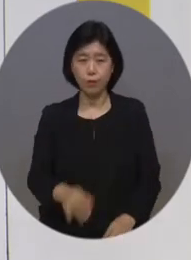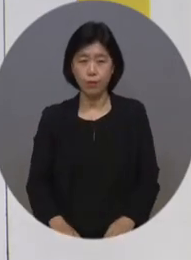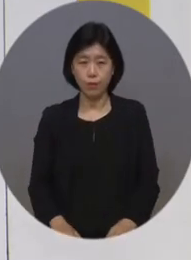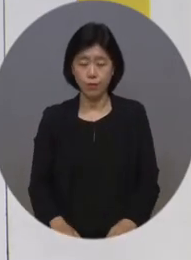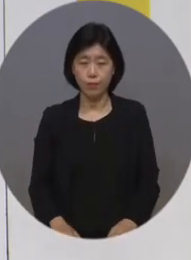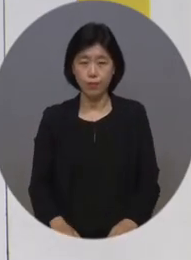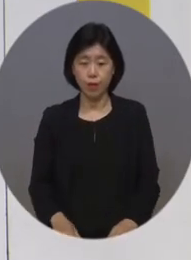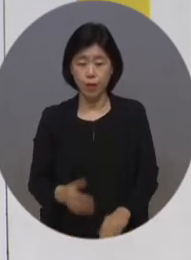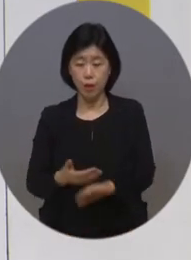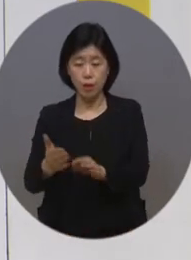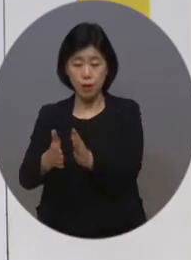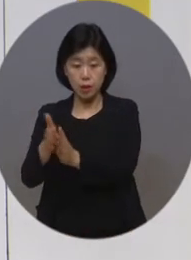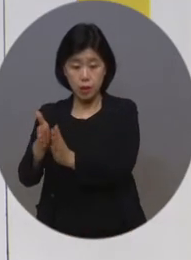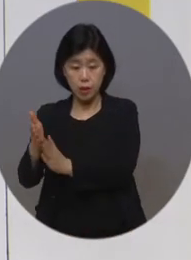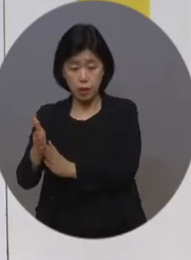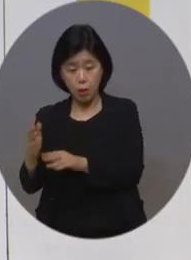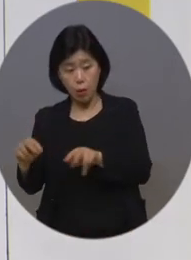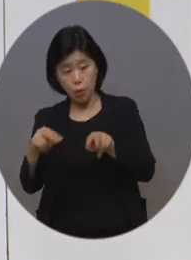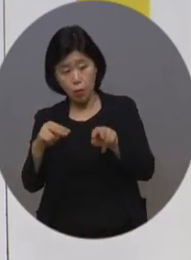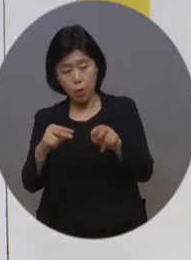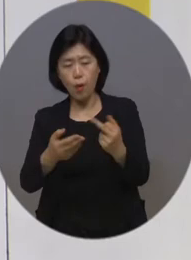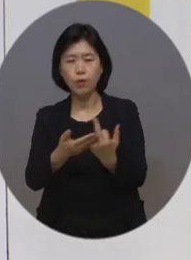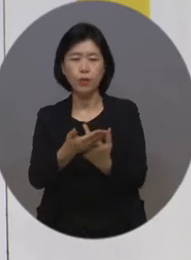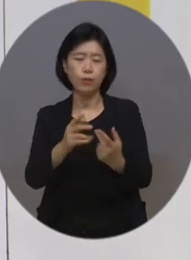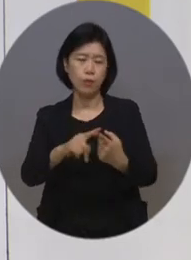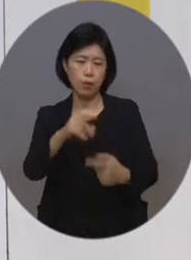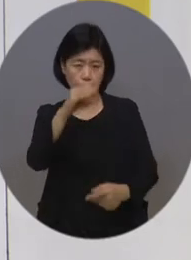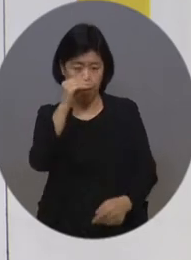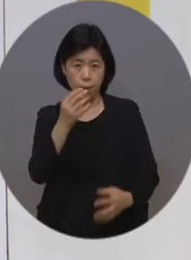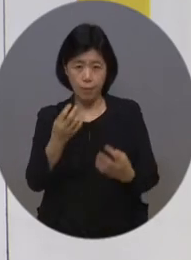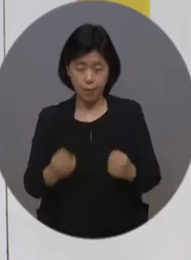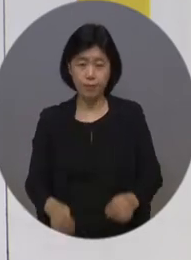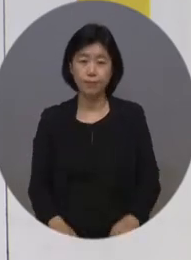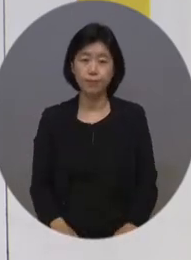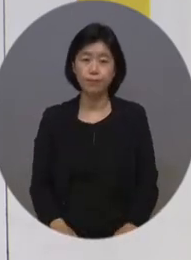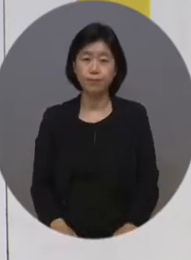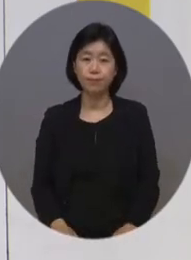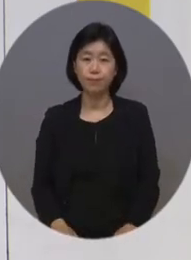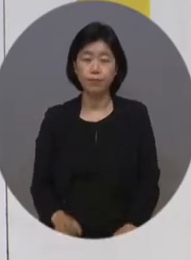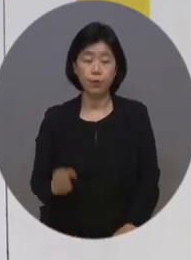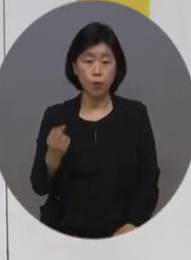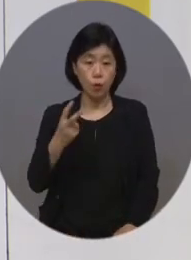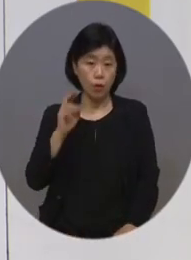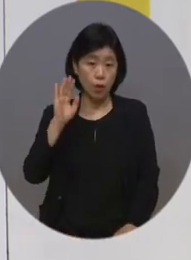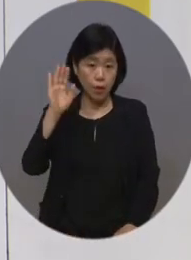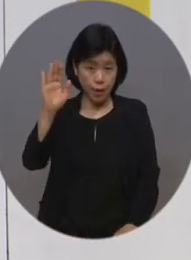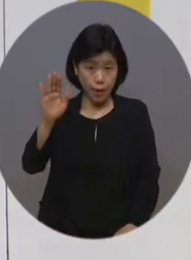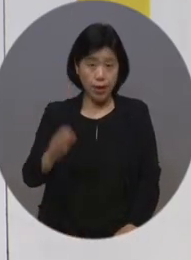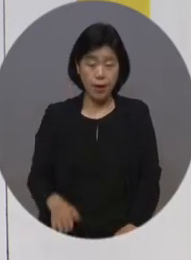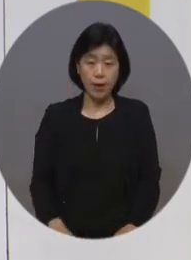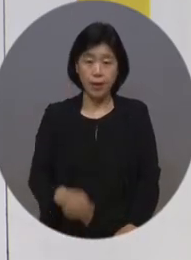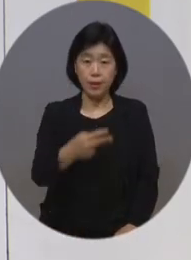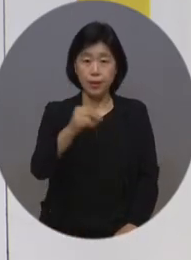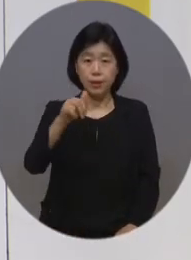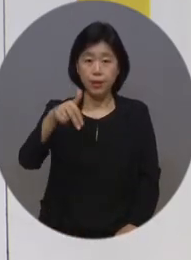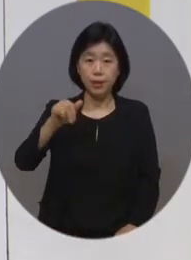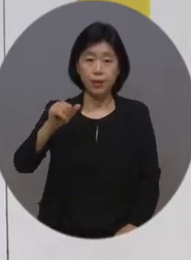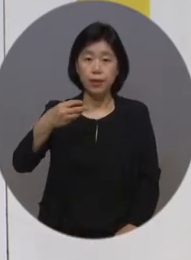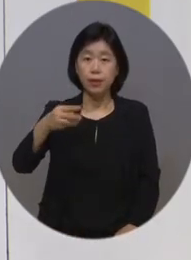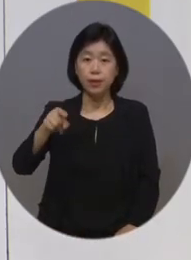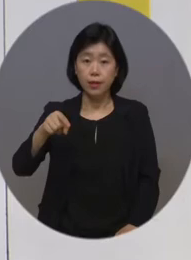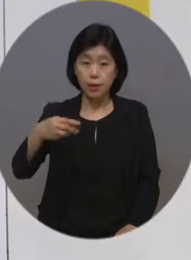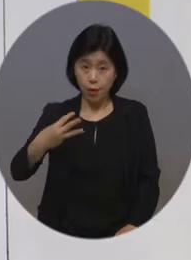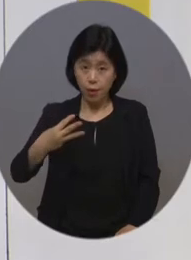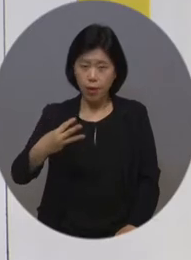그렇고요 그리고 어 또 한가지는 미래에는 4 디지탈 우레 에서 자기